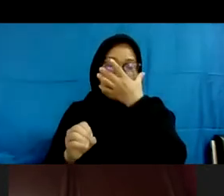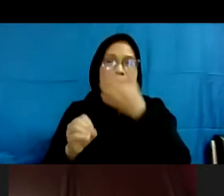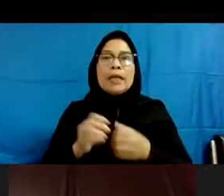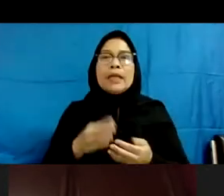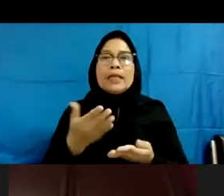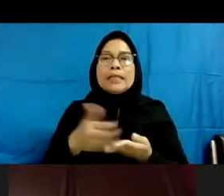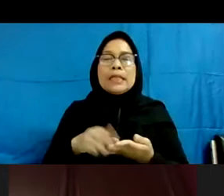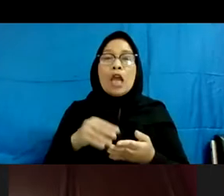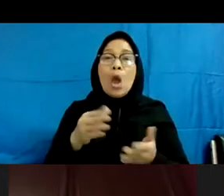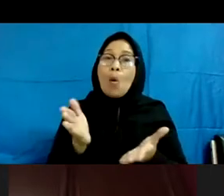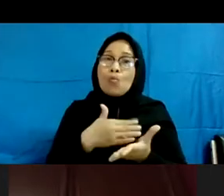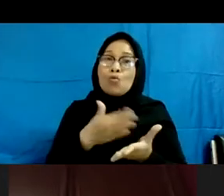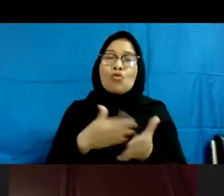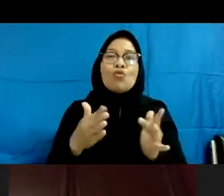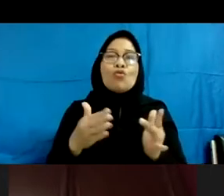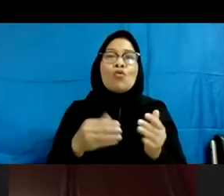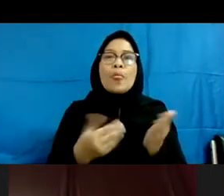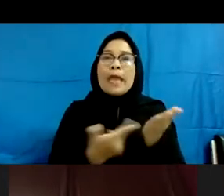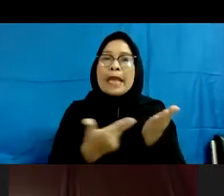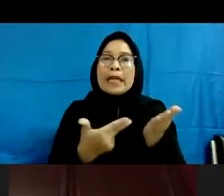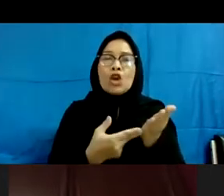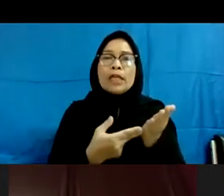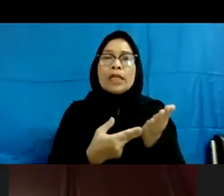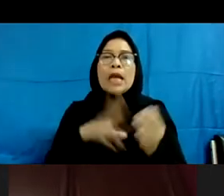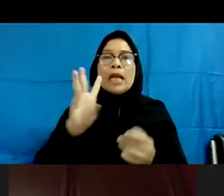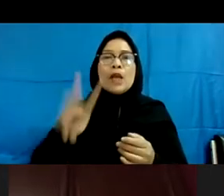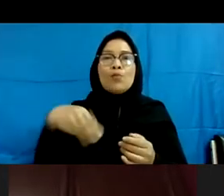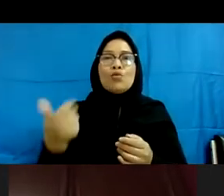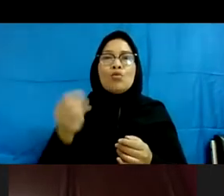sisanya buku elektronik 66%. Sehingga kita